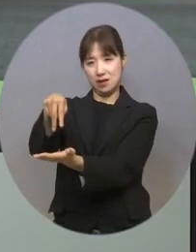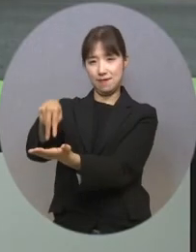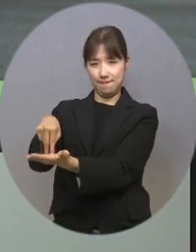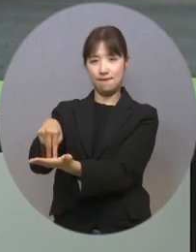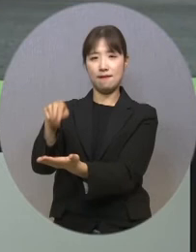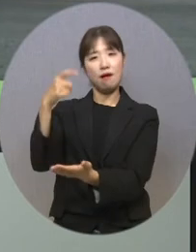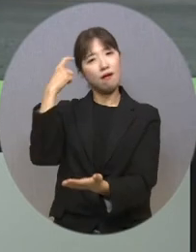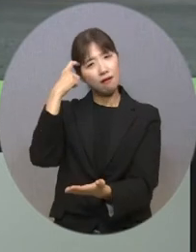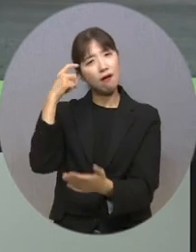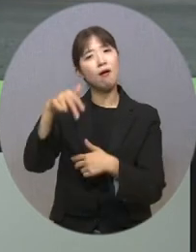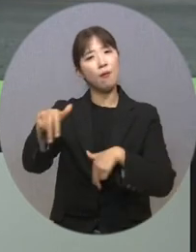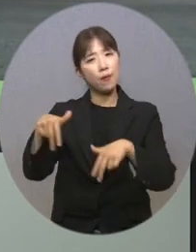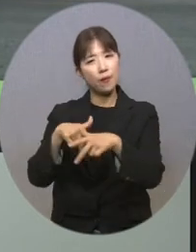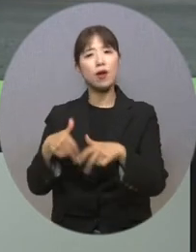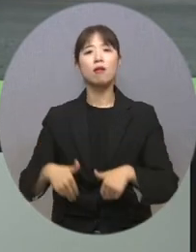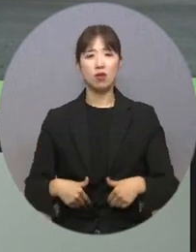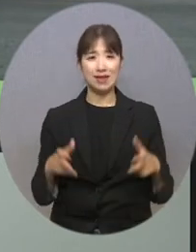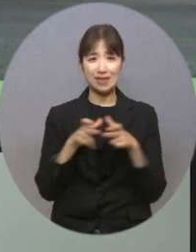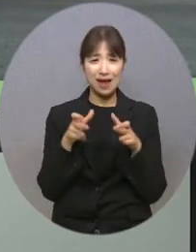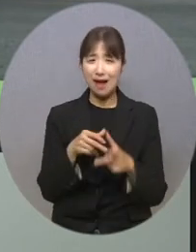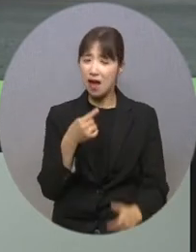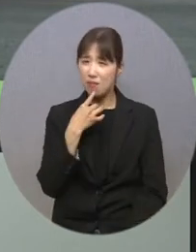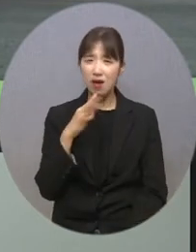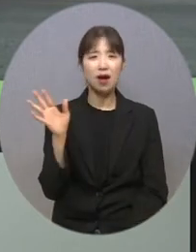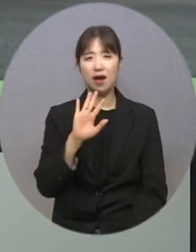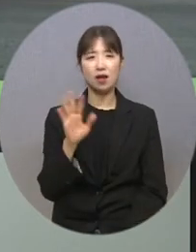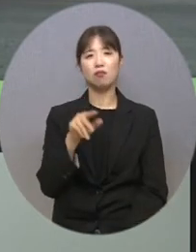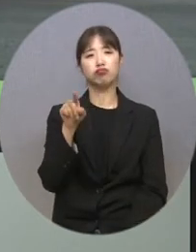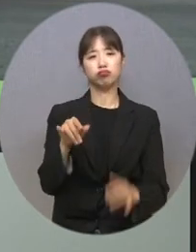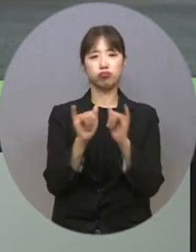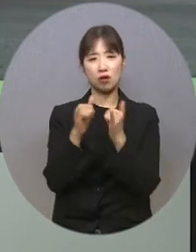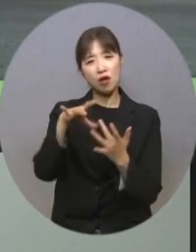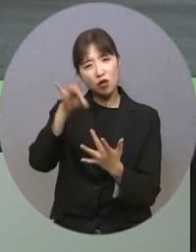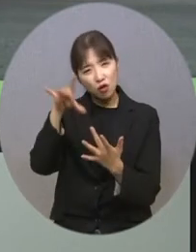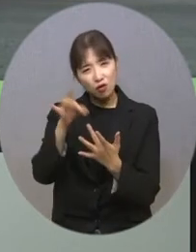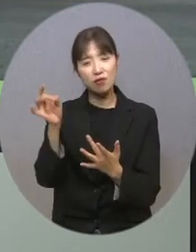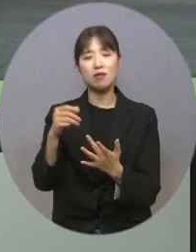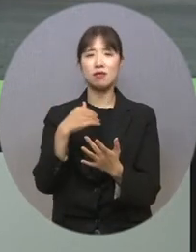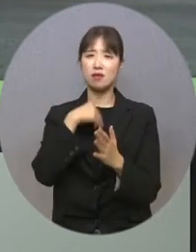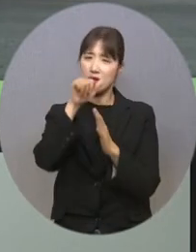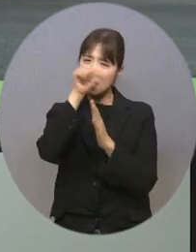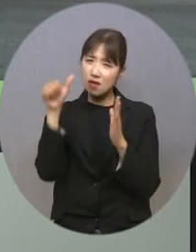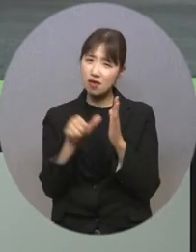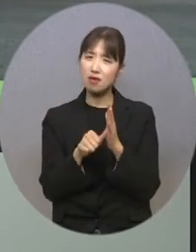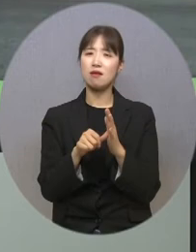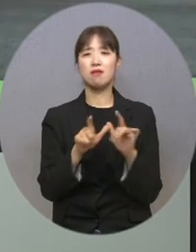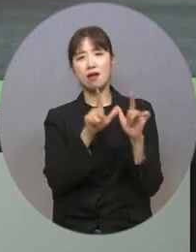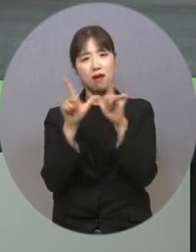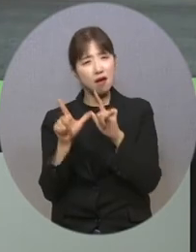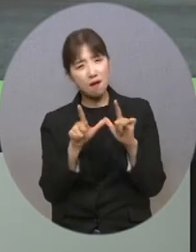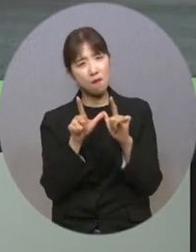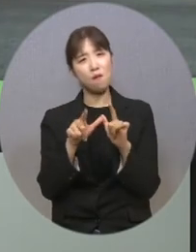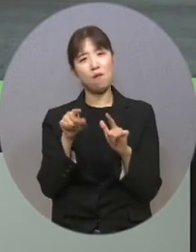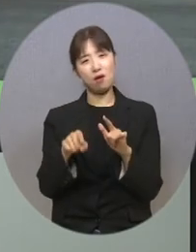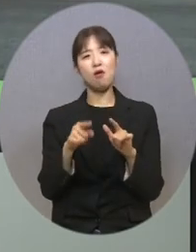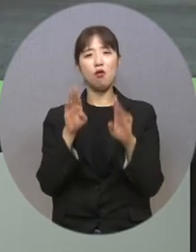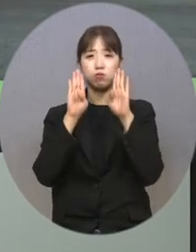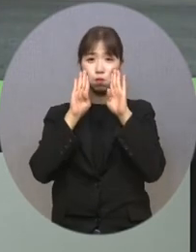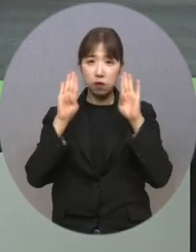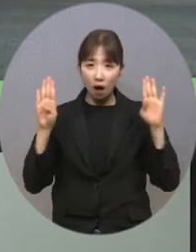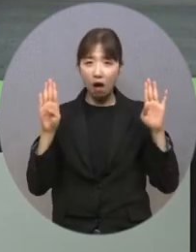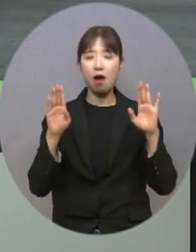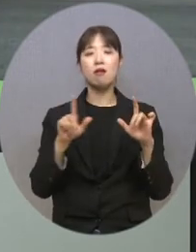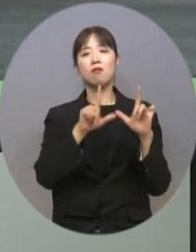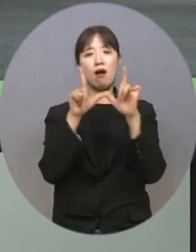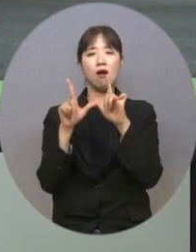꼭 장애 여부를 떠나서 그 사람이 선택하고 내 삶의 일상에서 이게 넓어질수록 삶의 질이 올라가는 거 잖아요 그래서